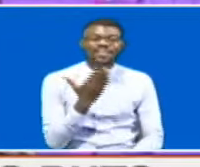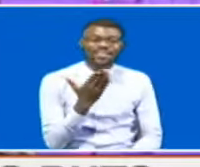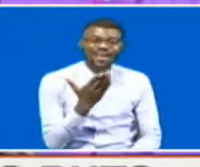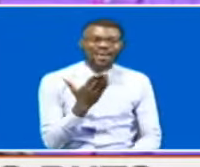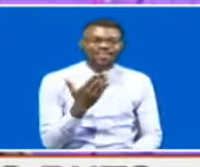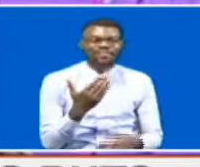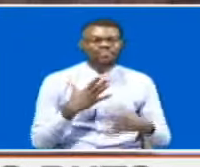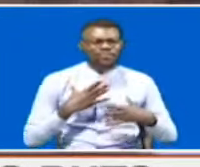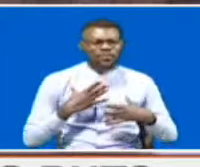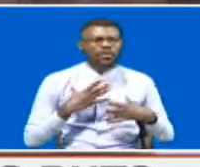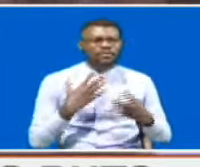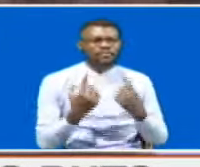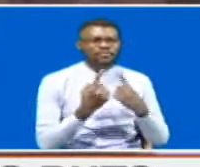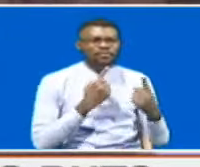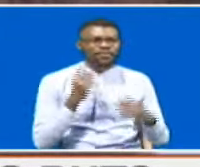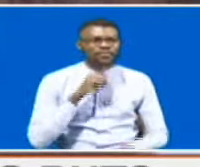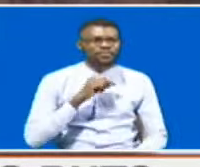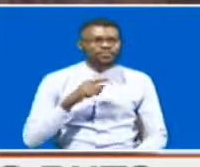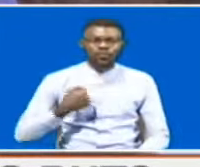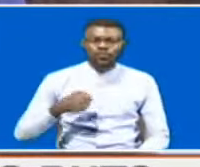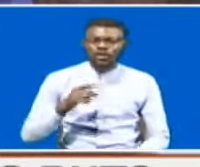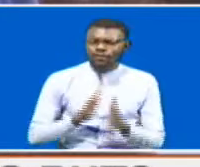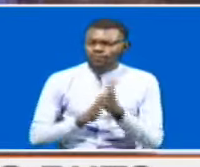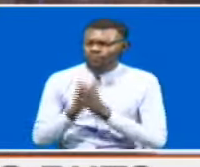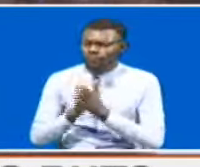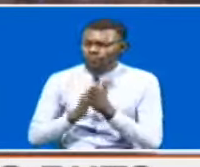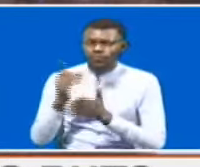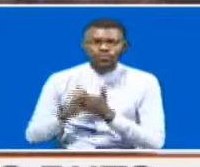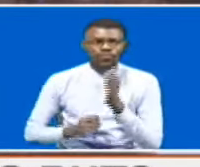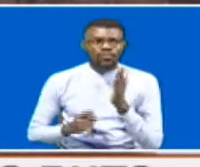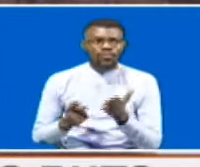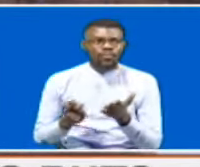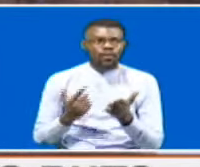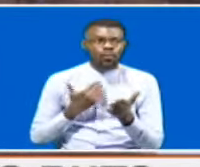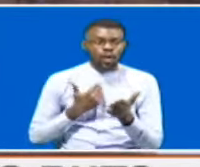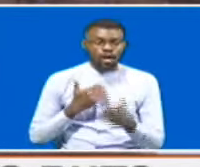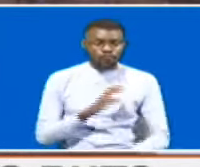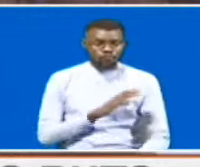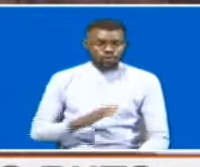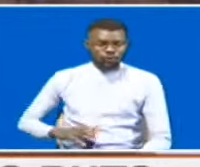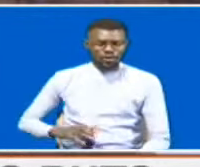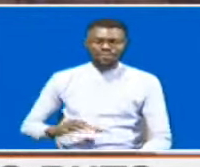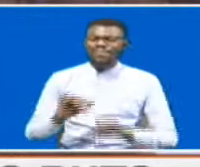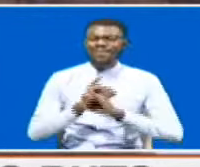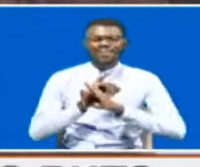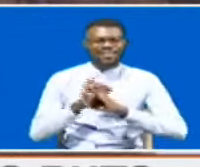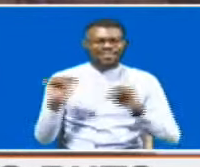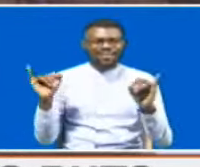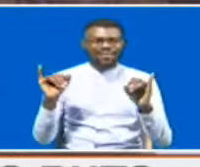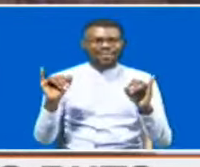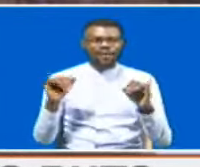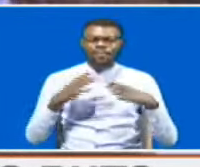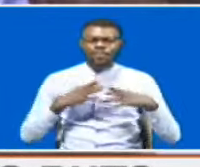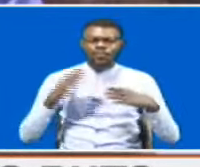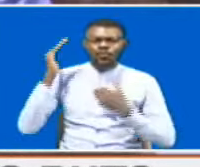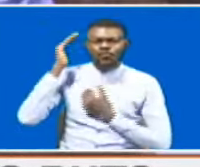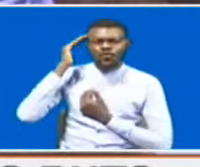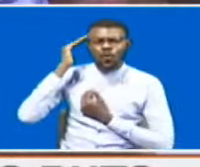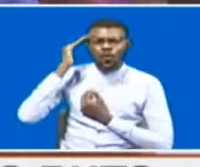za wazungumzaji. Tumesema tunataka ile nyungu saba ifunguliwe. Ili julikani,